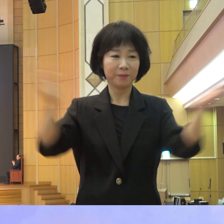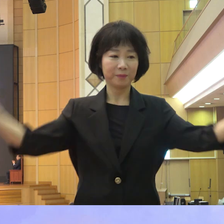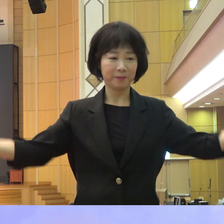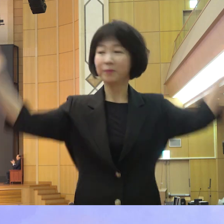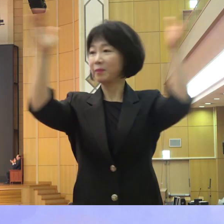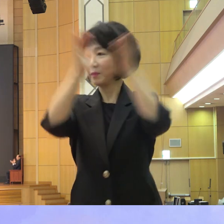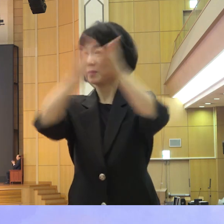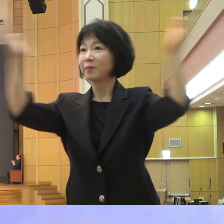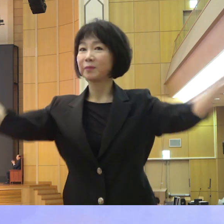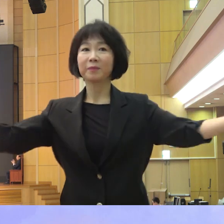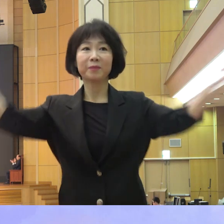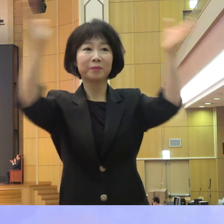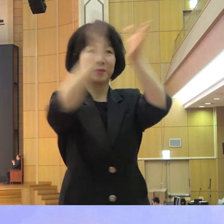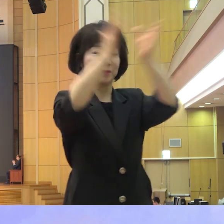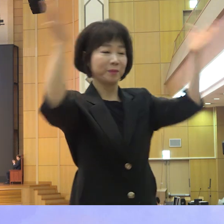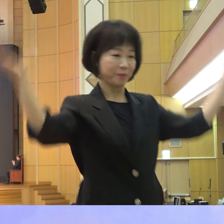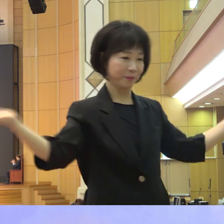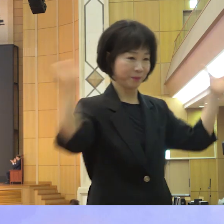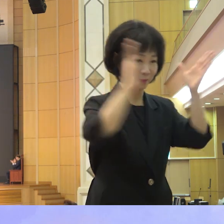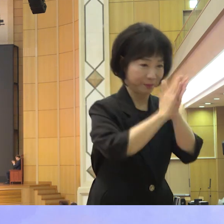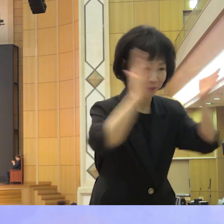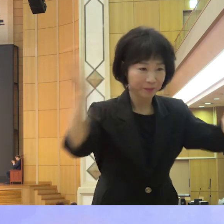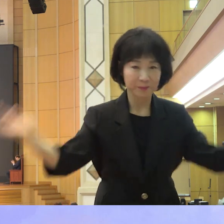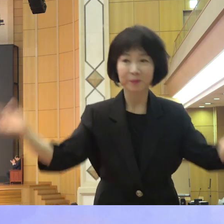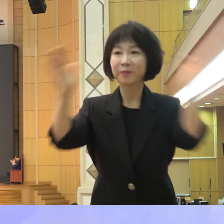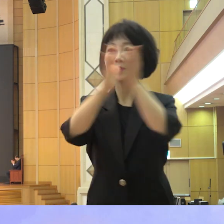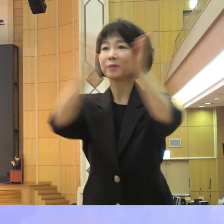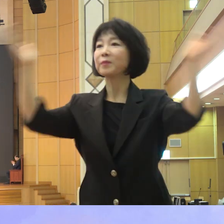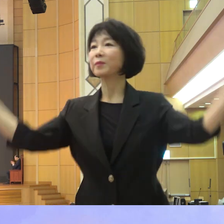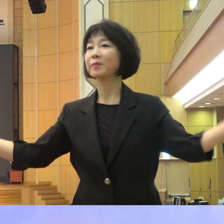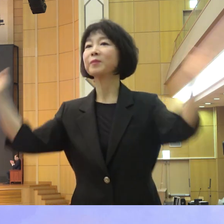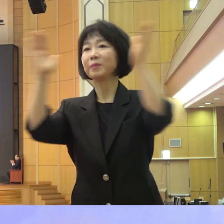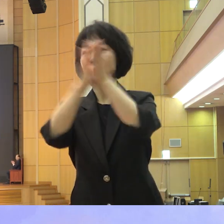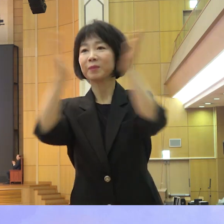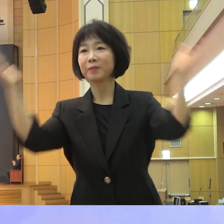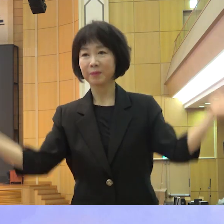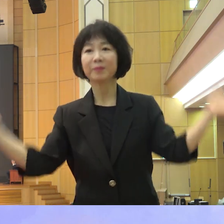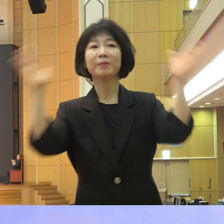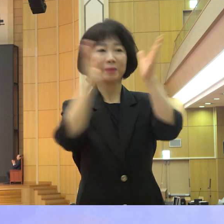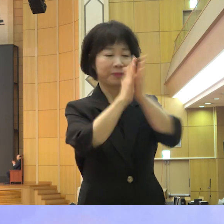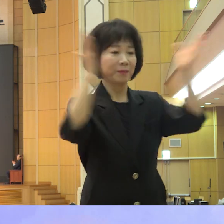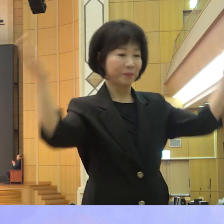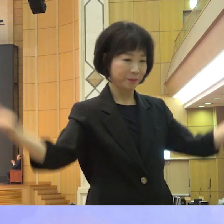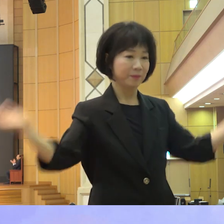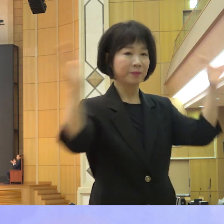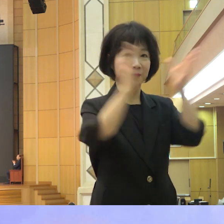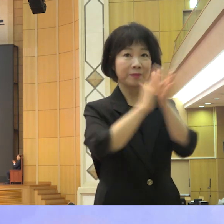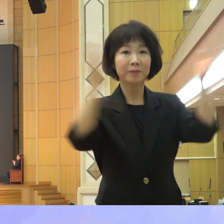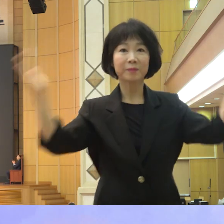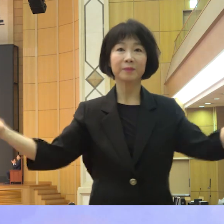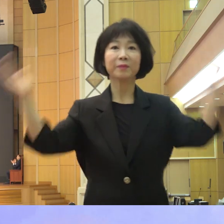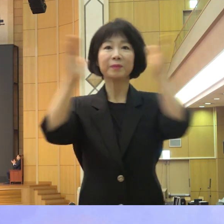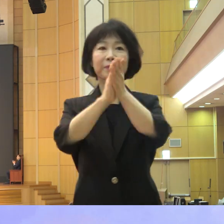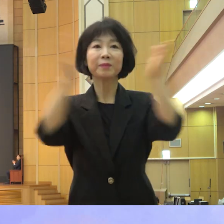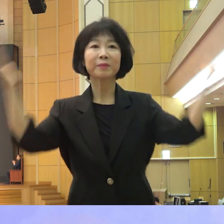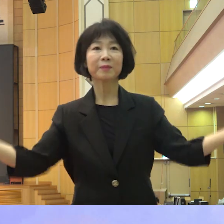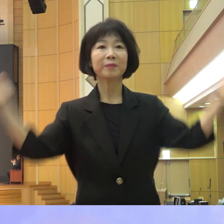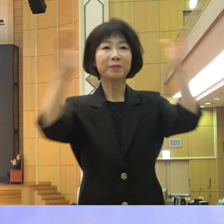어색하시더라도 같이 하시면 어린이의 마음이 됩니다. 찬양하시면서 한 번 더 주님을 높이겠습니다.